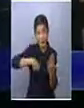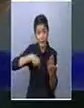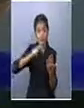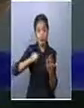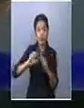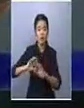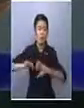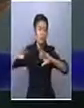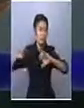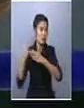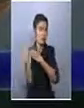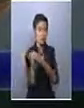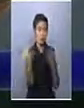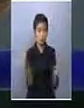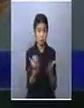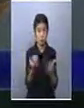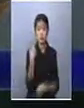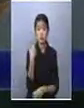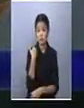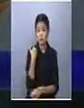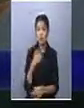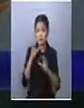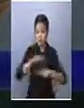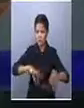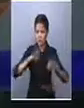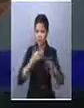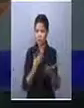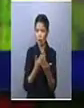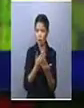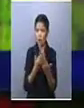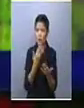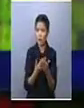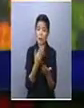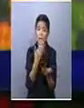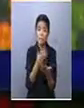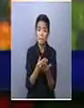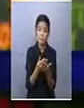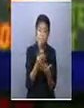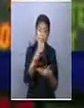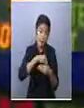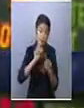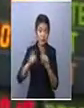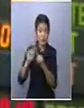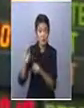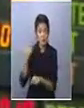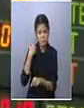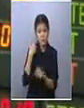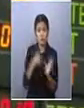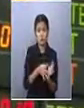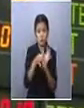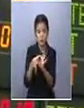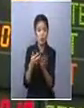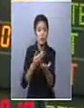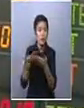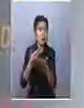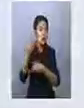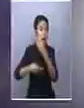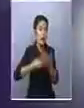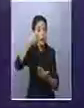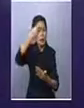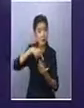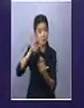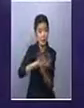าลและควรเลือกหุ้นที่มีผลตอบแทนมีเงินปันผลและหุ้นที่อิงกับปัจจัยการบริโภคภายในประเทศ